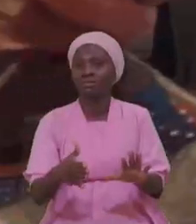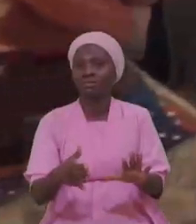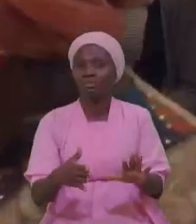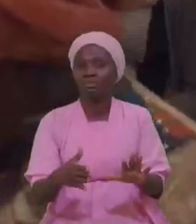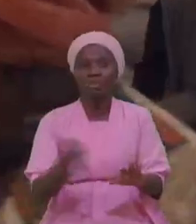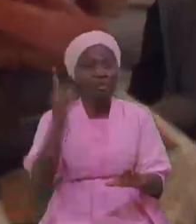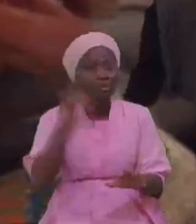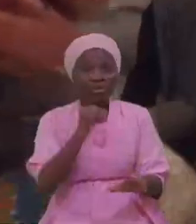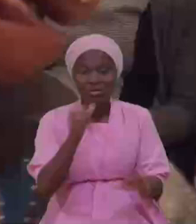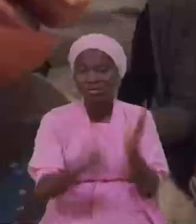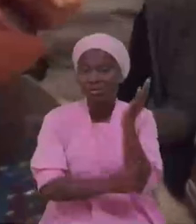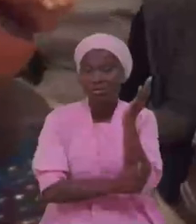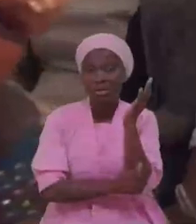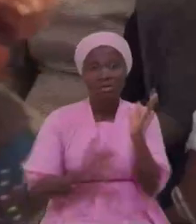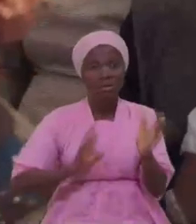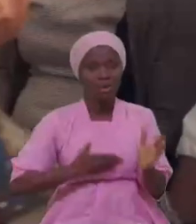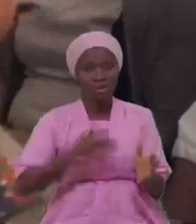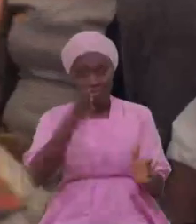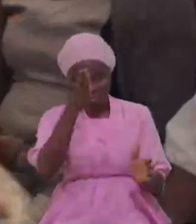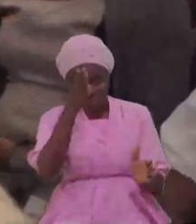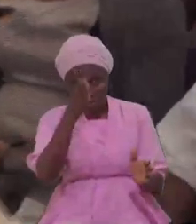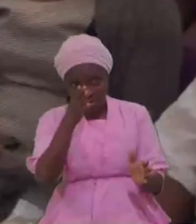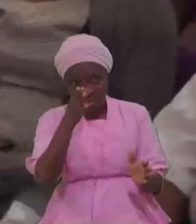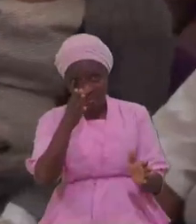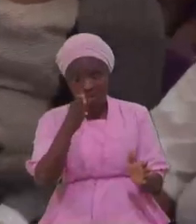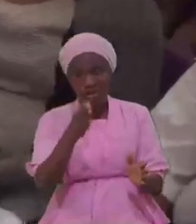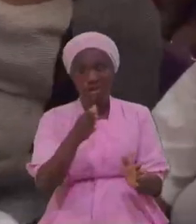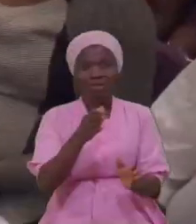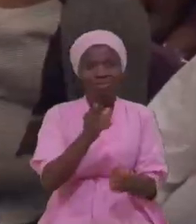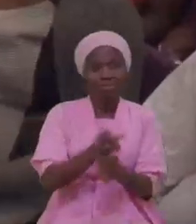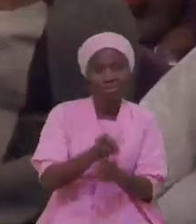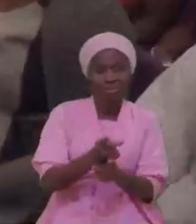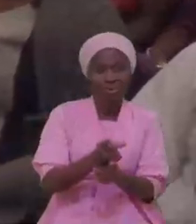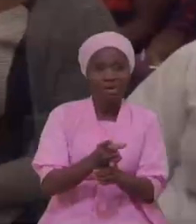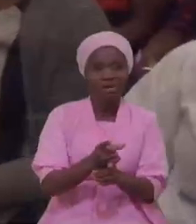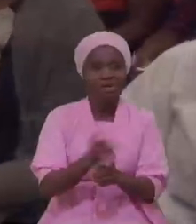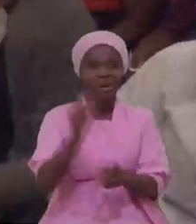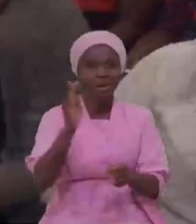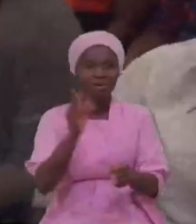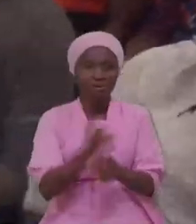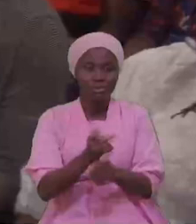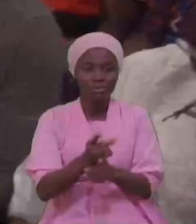Abraham, notre père, ne fut-il pas justifié par les œuvres,